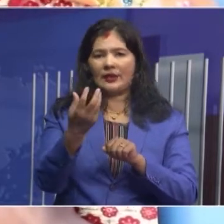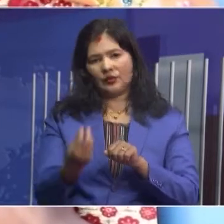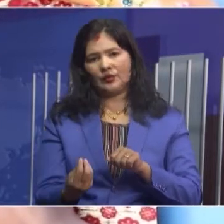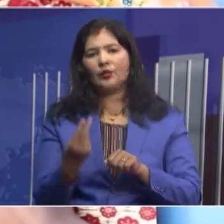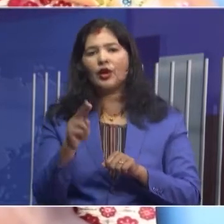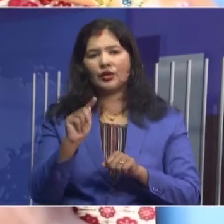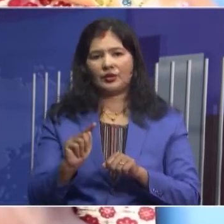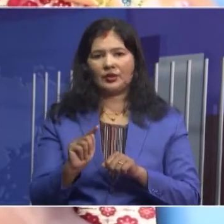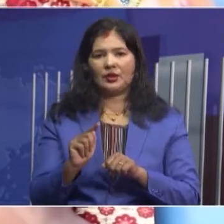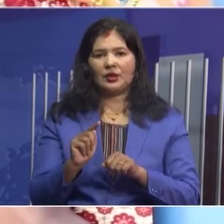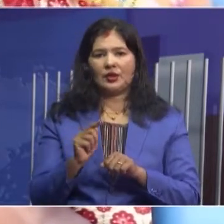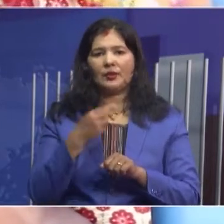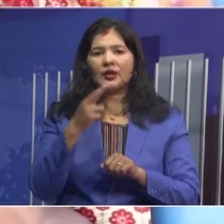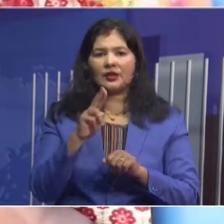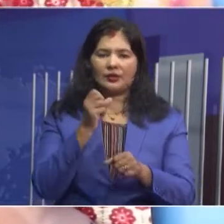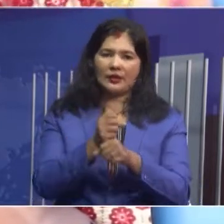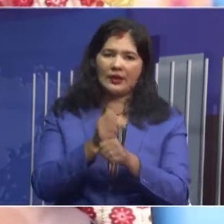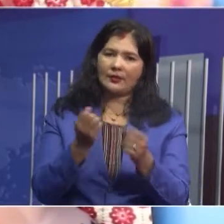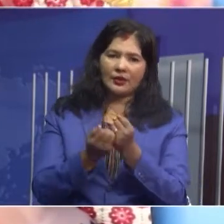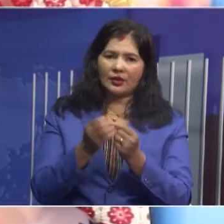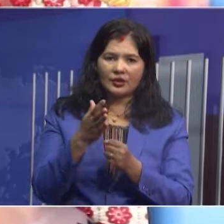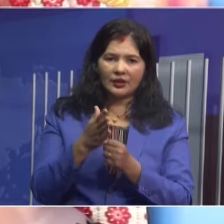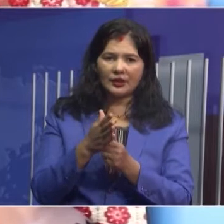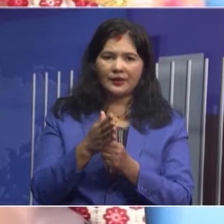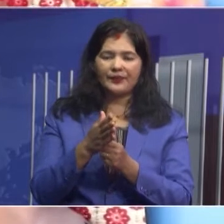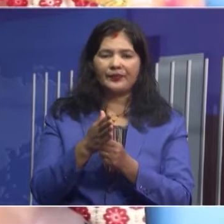गर्न सकिएन। पहिले हामी बनाउँदा कोरोनाभन्दा पहिले